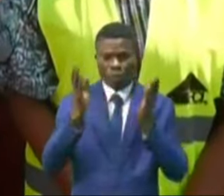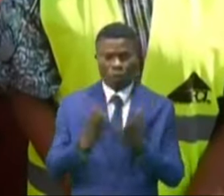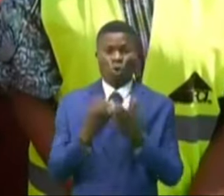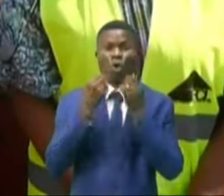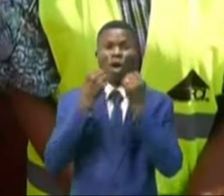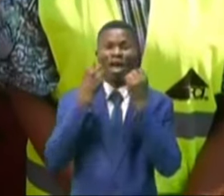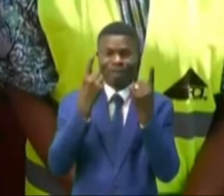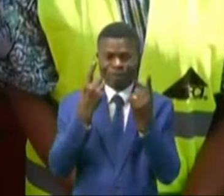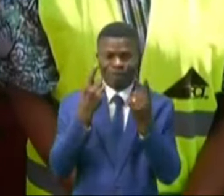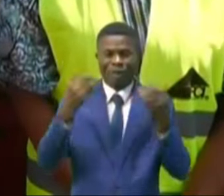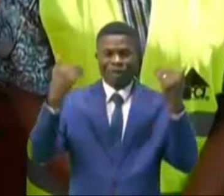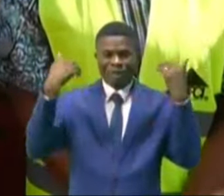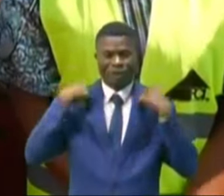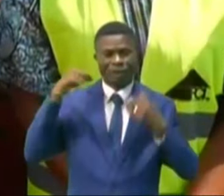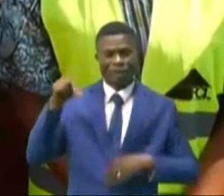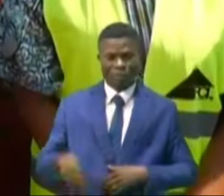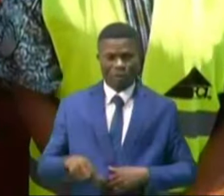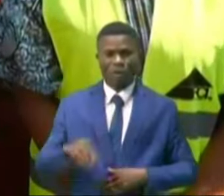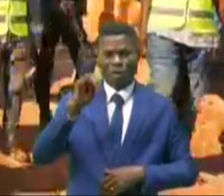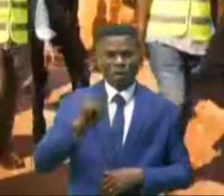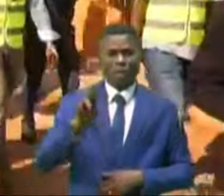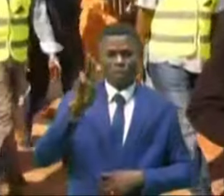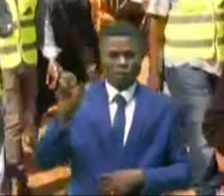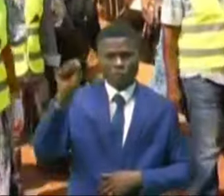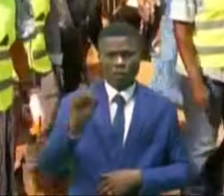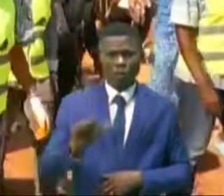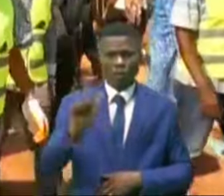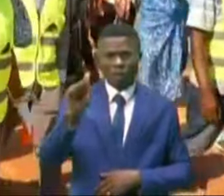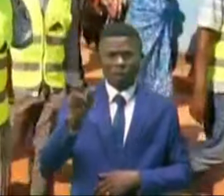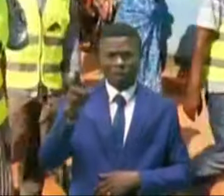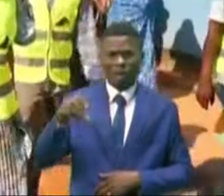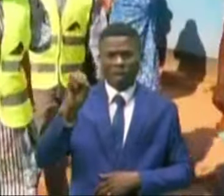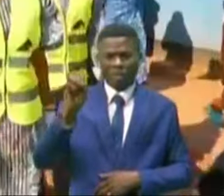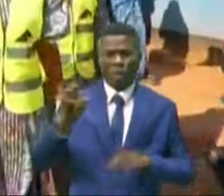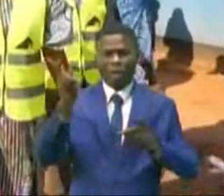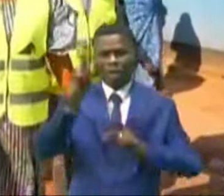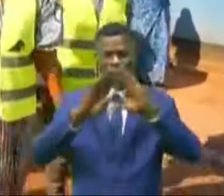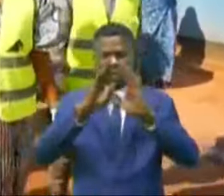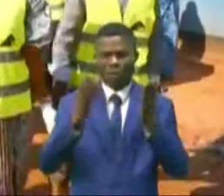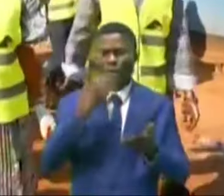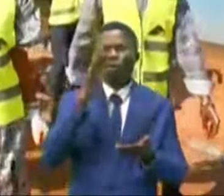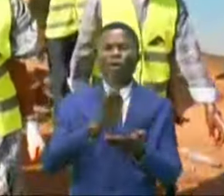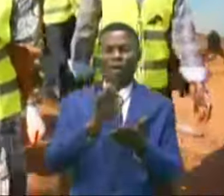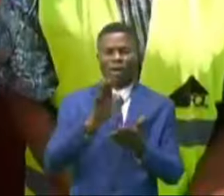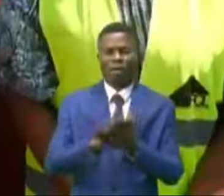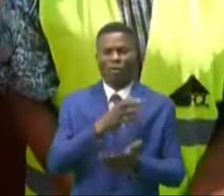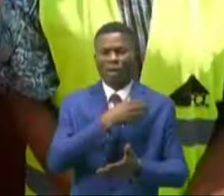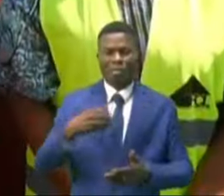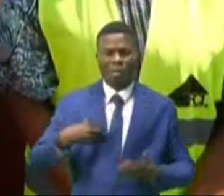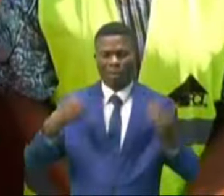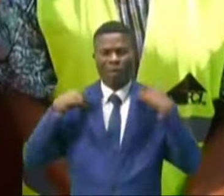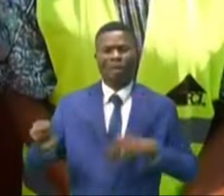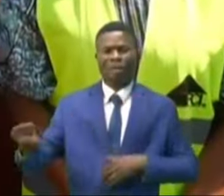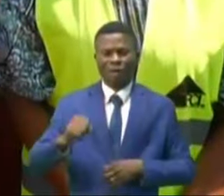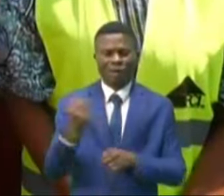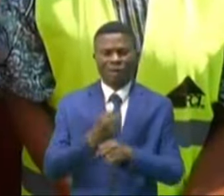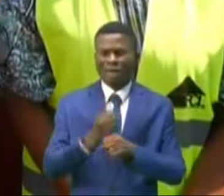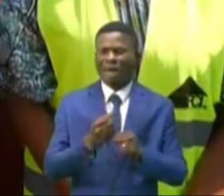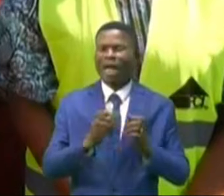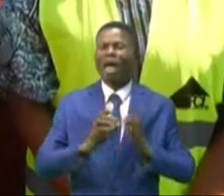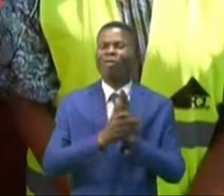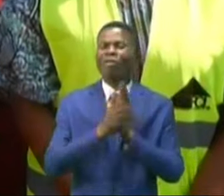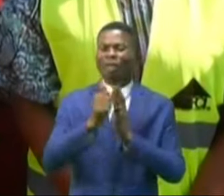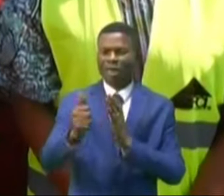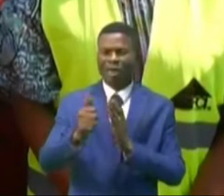émerveillés. Le chef des quartiers Moussompo ainsi que les habitants félicitent Betty Kiando pour son sens élevé de travail qui rencontre